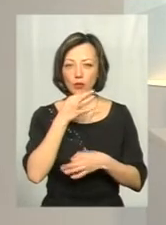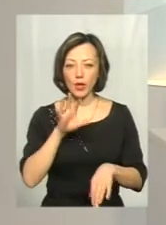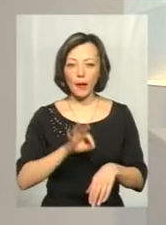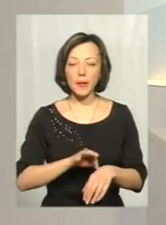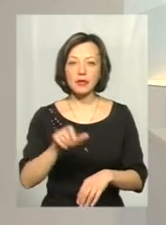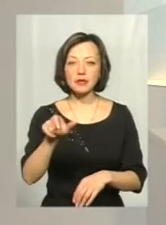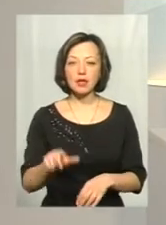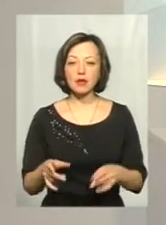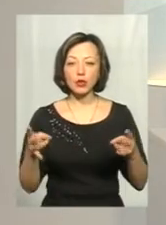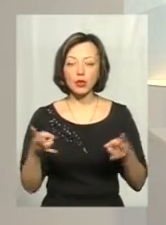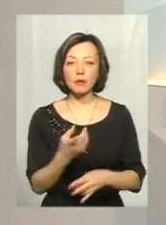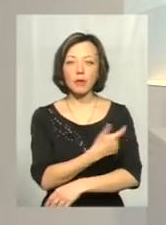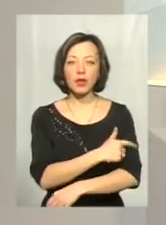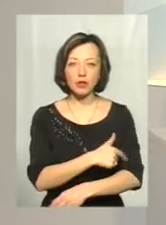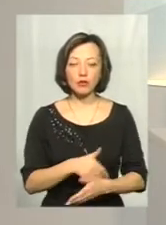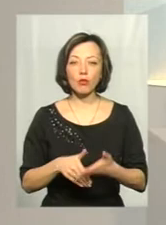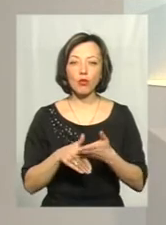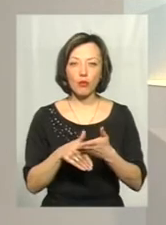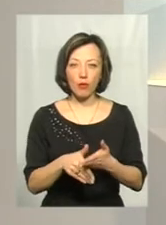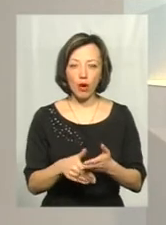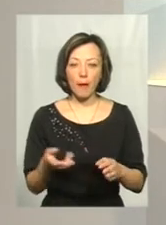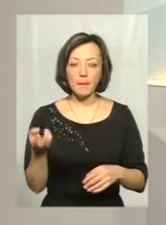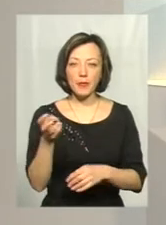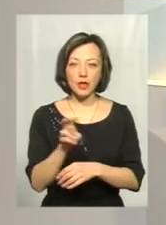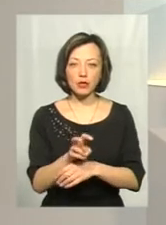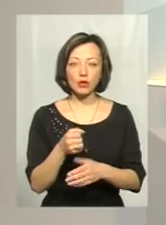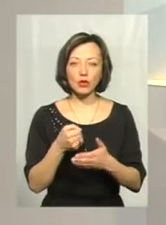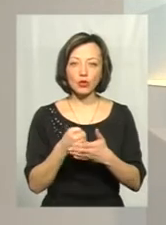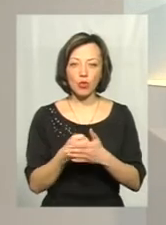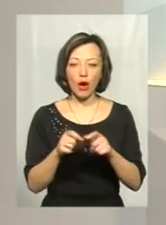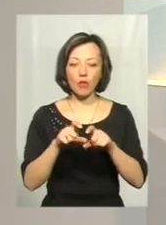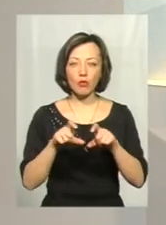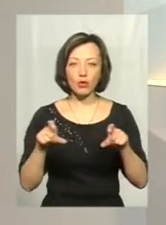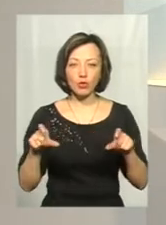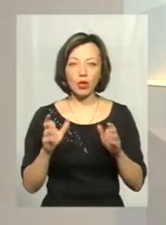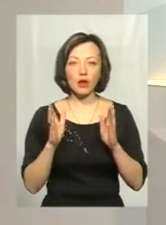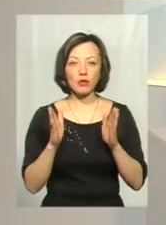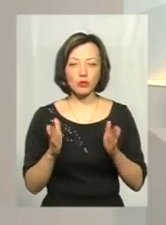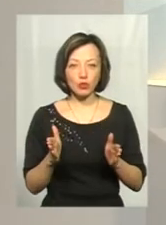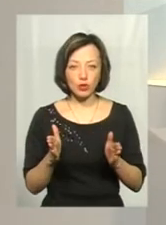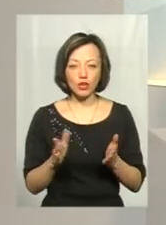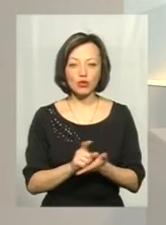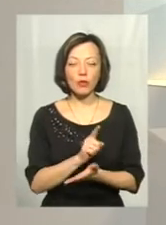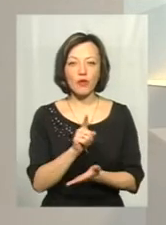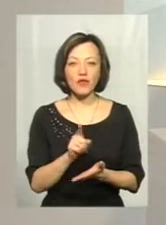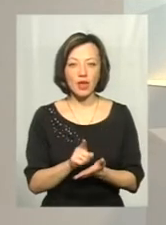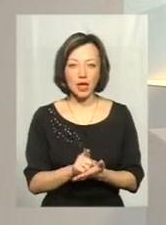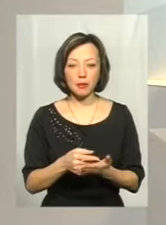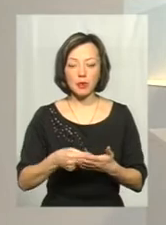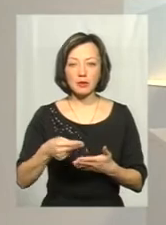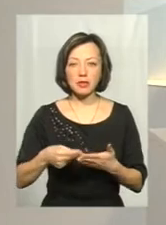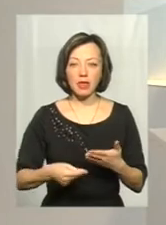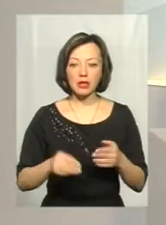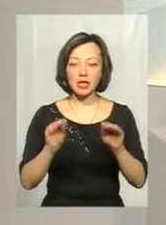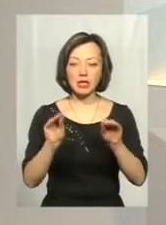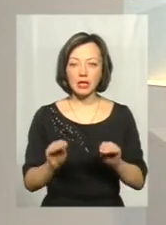якому потрібна медична допомога, прийдучи до амбулаторії, буде зобов'язаний підписати